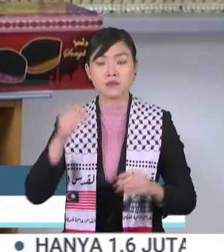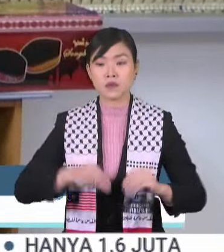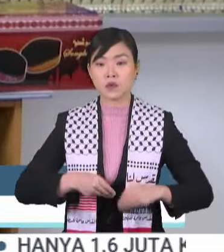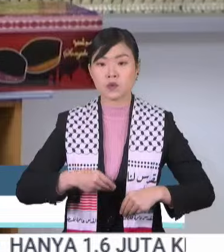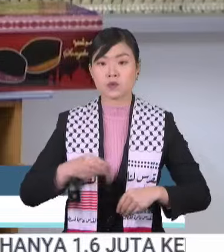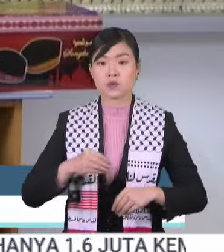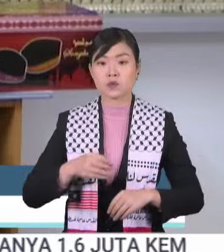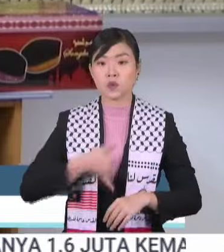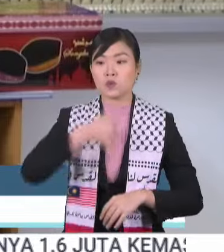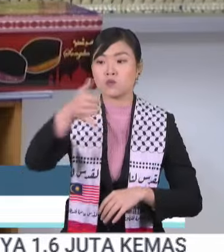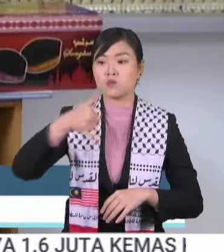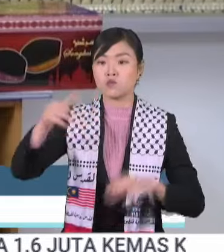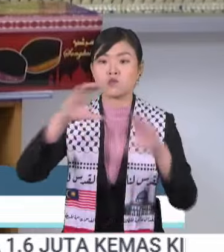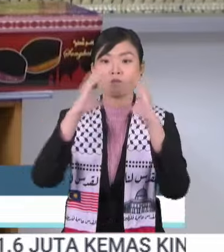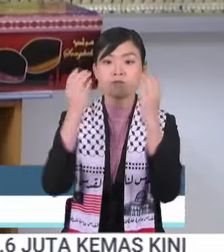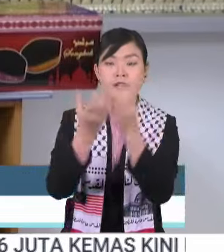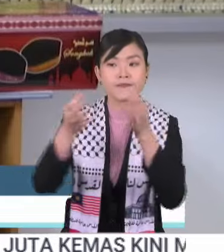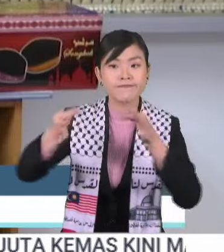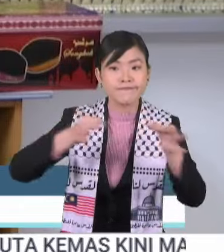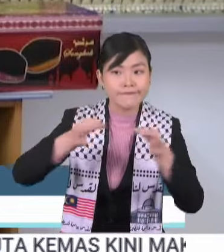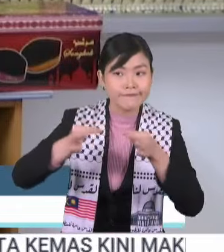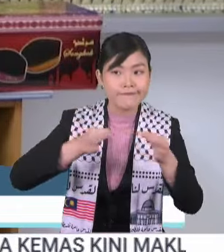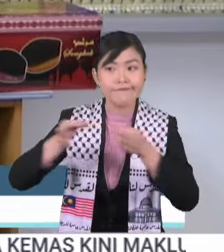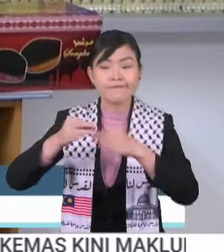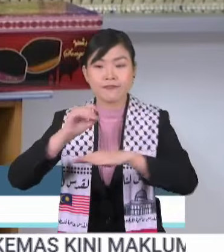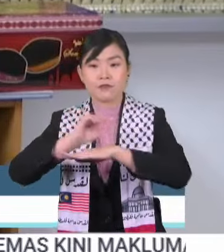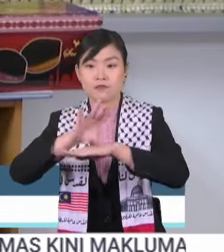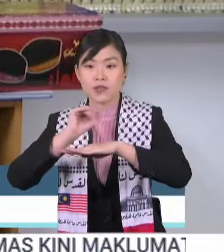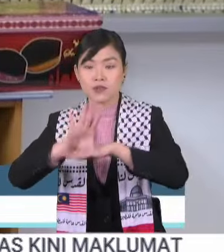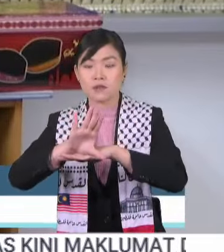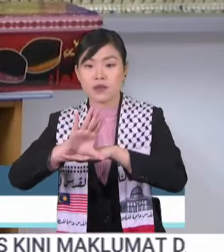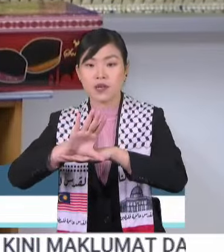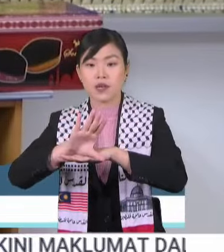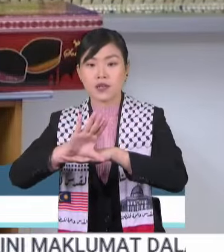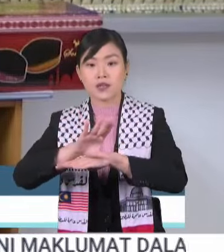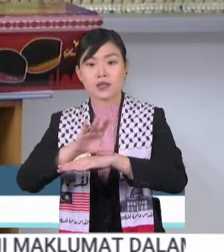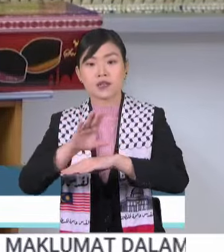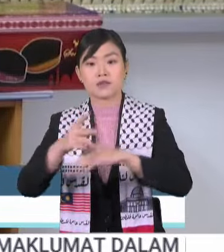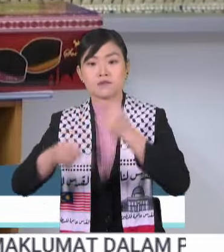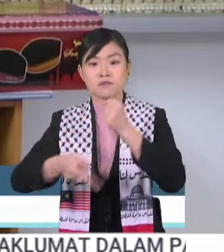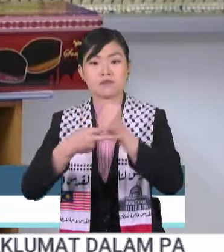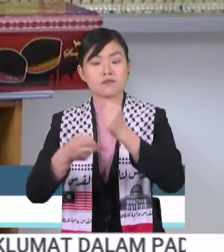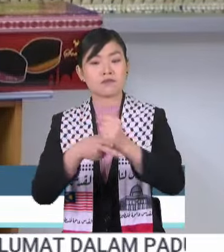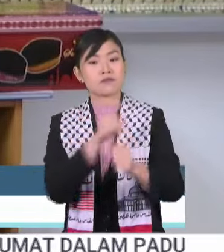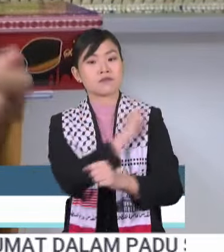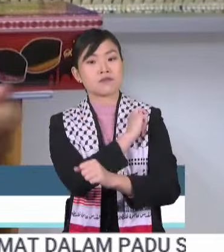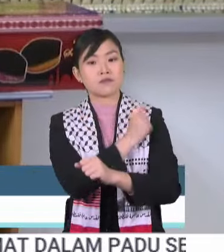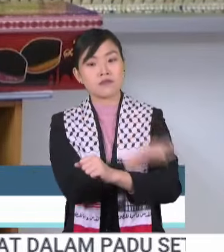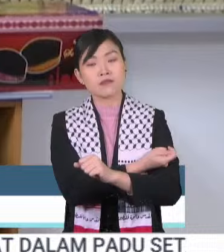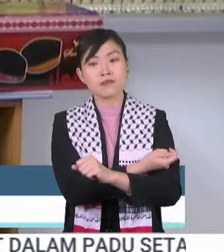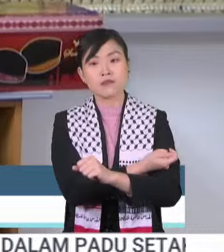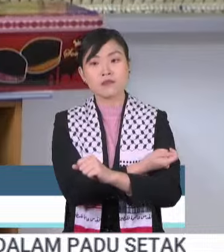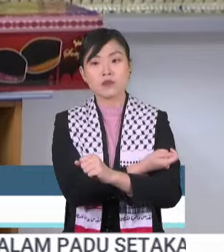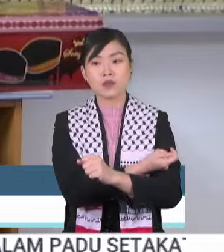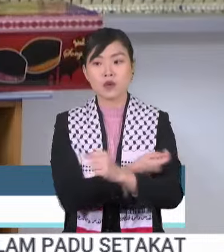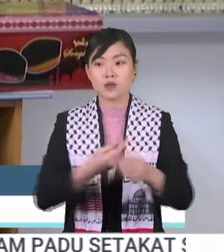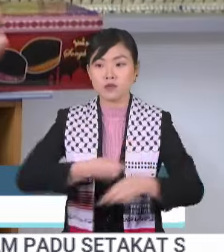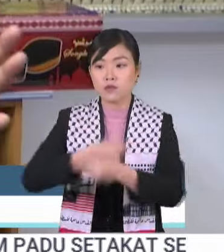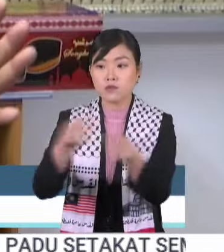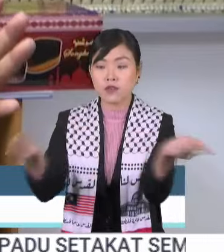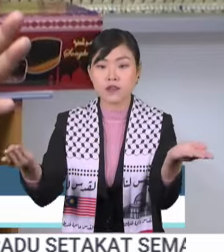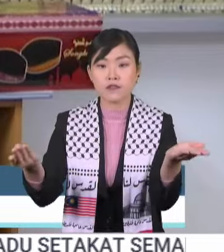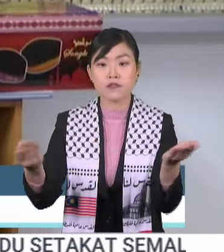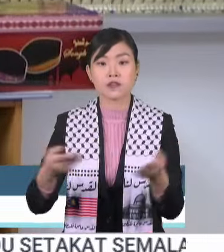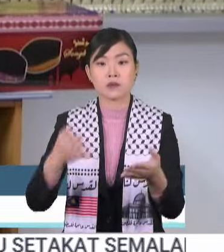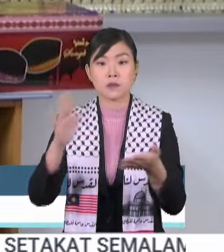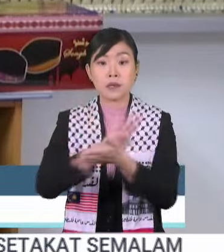kelas-kelas untuk menerangkan tentang kempen penjidmatan tenaga dengan mengedarkan risalah brosure dan mengadakan